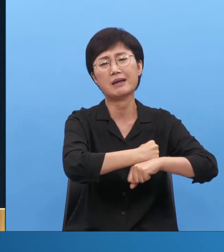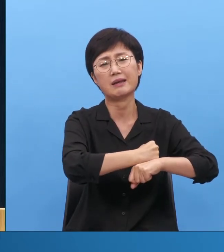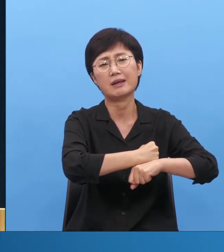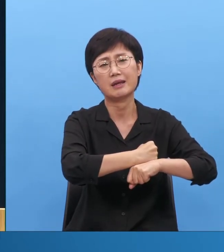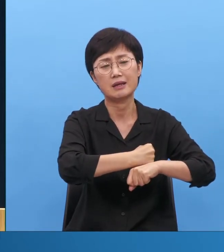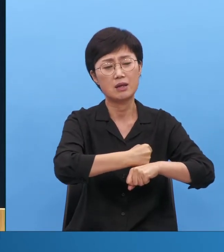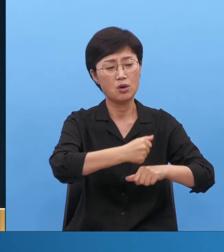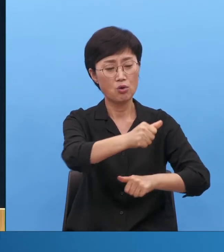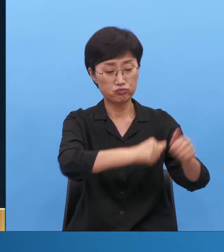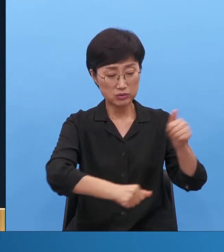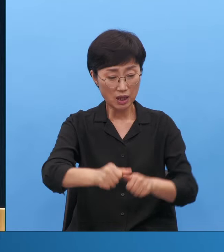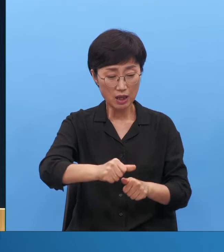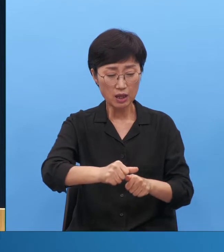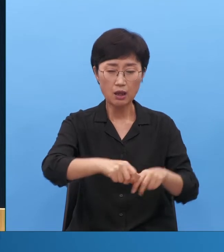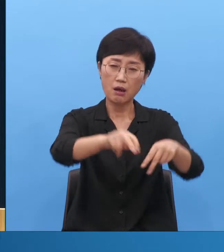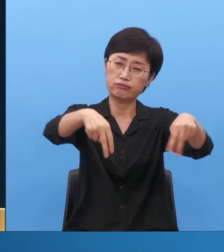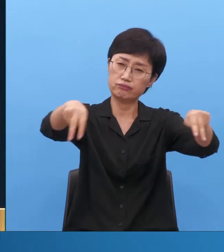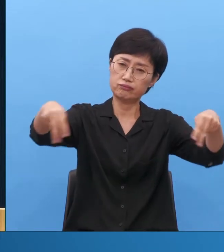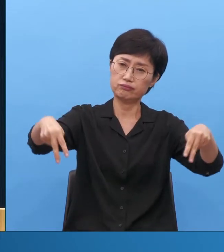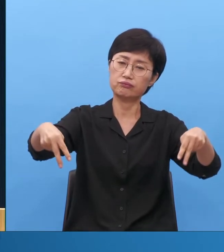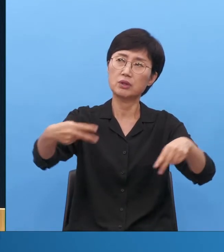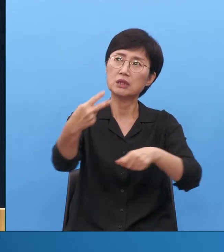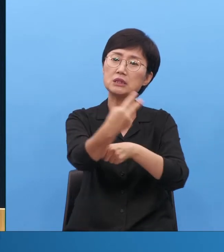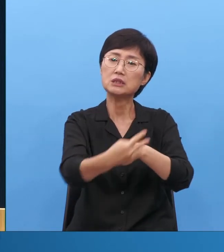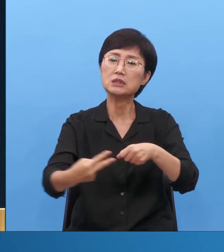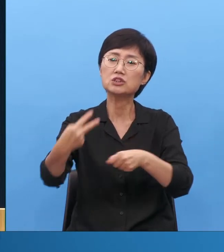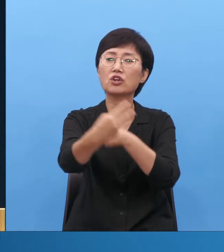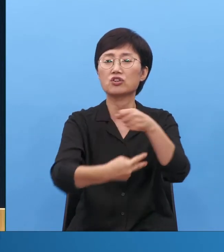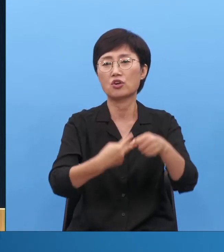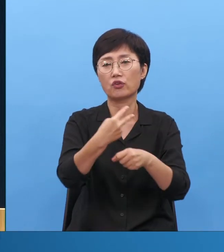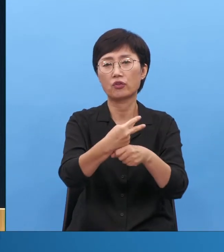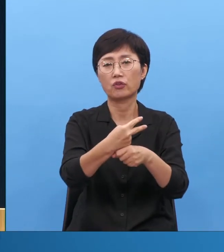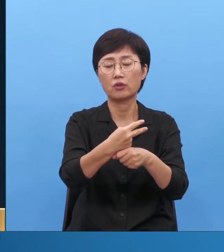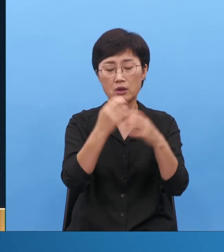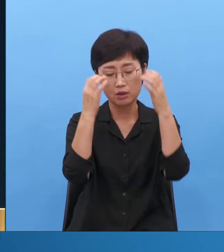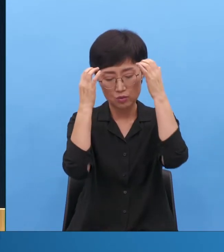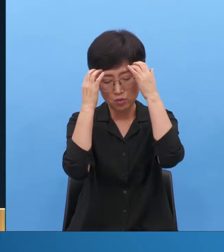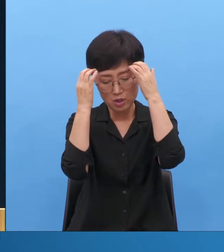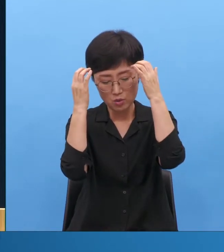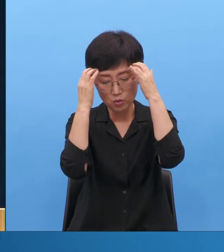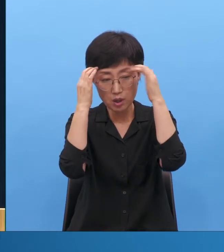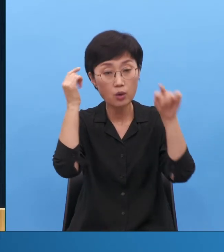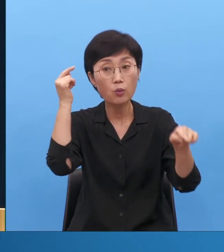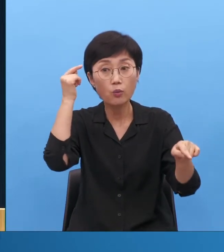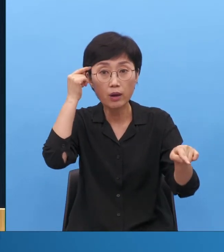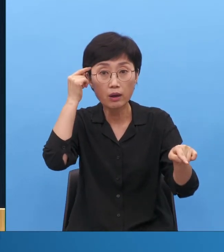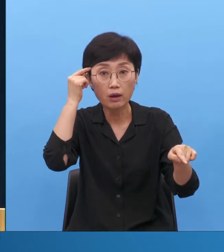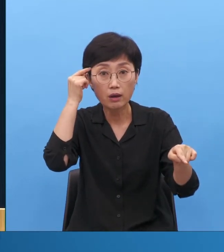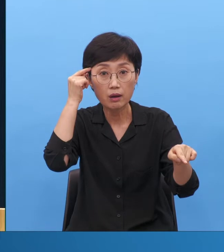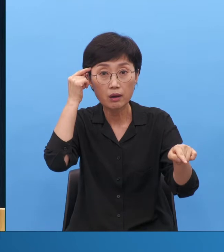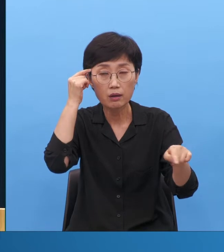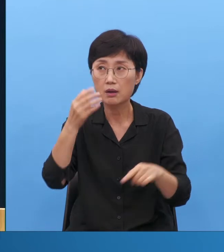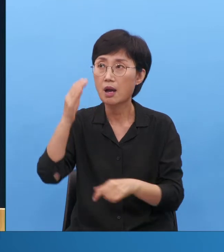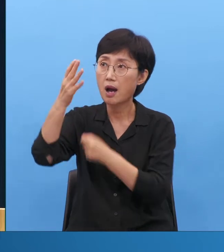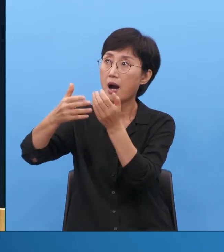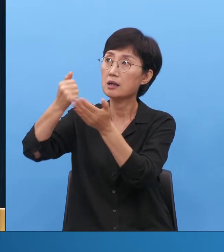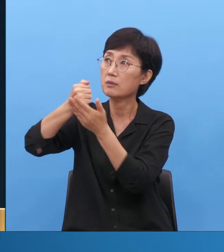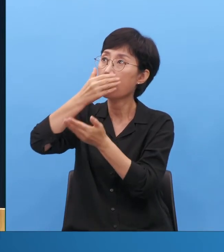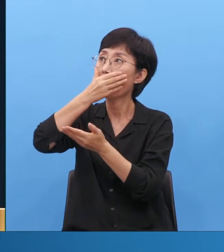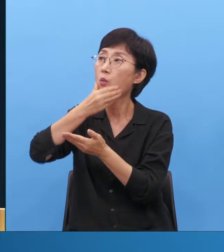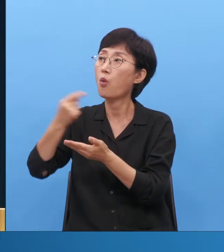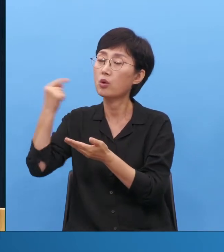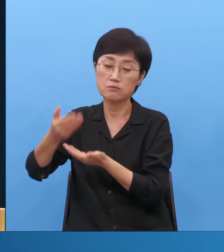The Pharisees had so many things, and yet they did not realize this mystery. For 2,000 years, their posterity faced destruction. 왜냐? 복음 주었는데